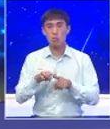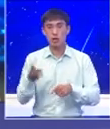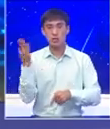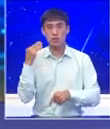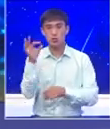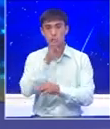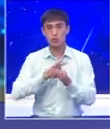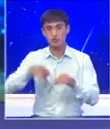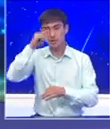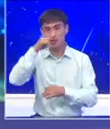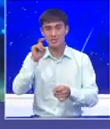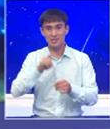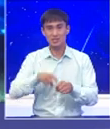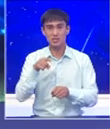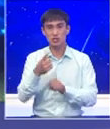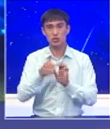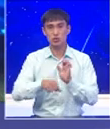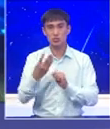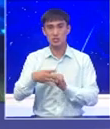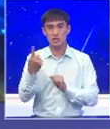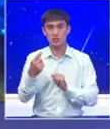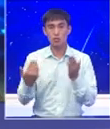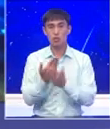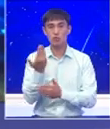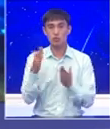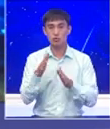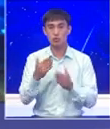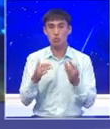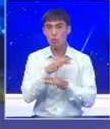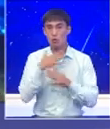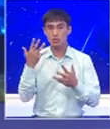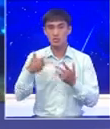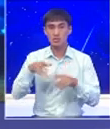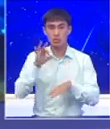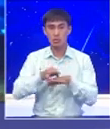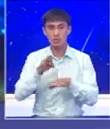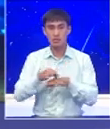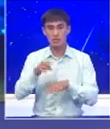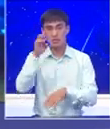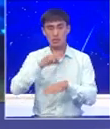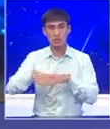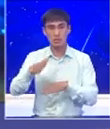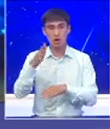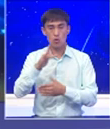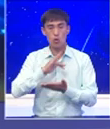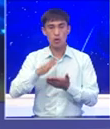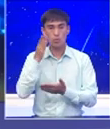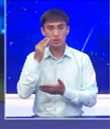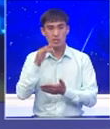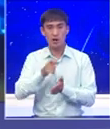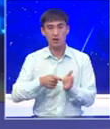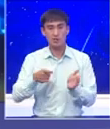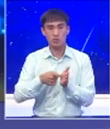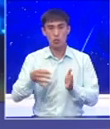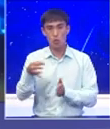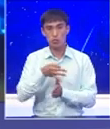сутки в Казахстане зарегистрирован 1651 новый случай. Наибольшее число заболевших приходится на столицу, город Алматы и